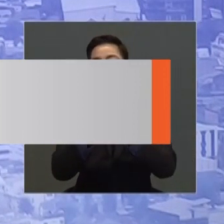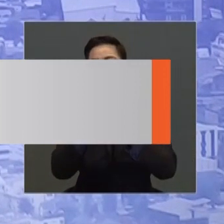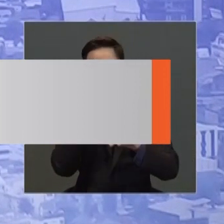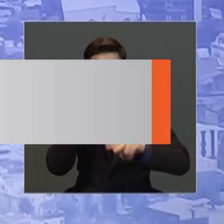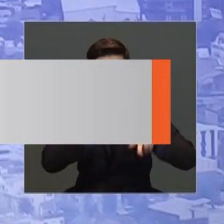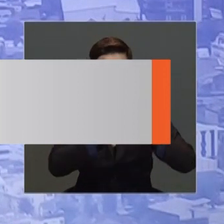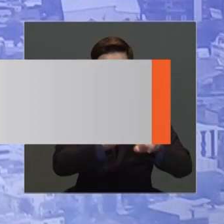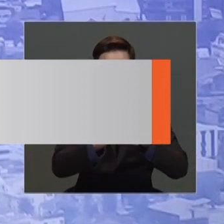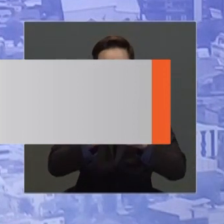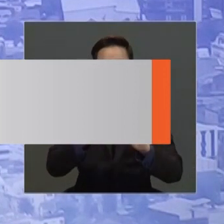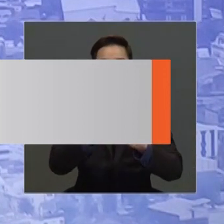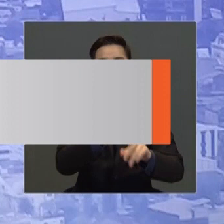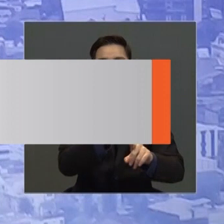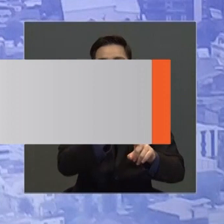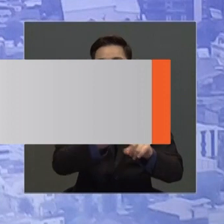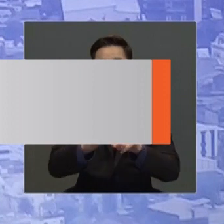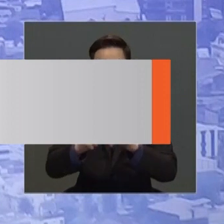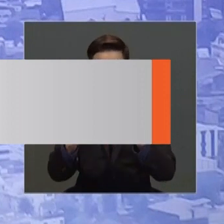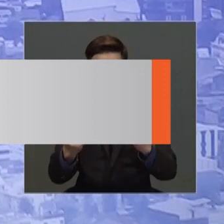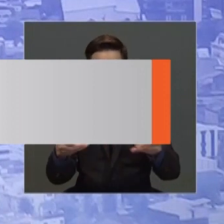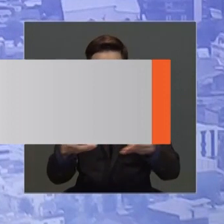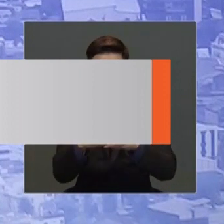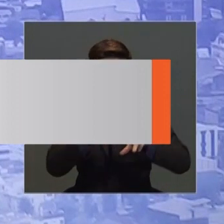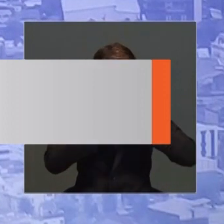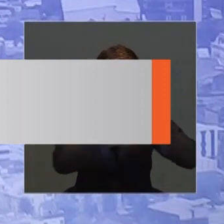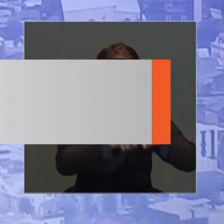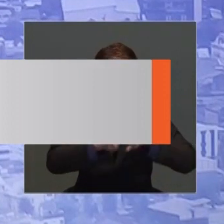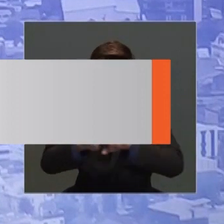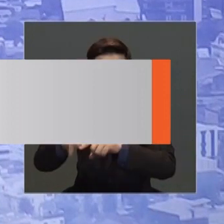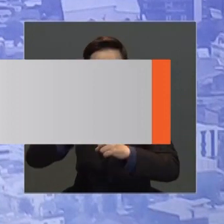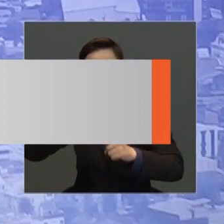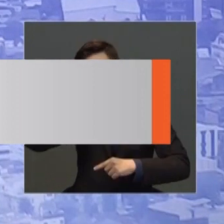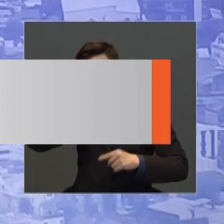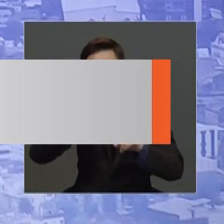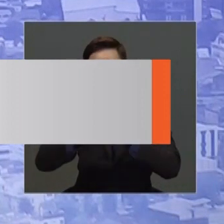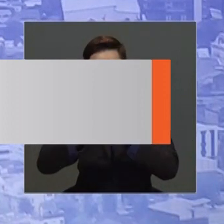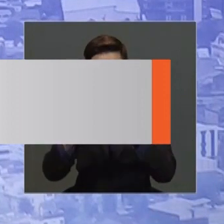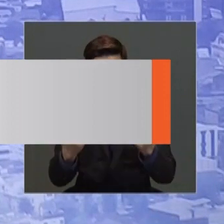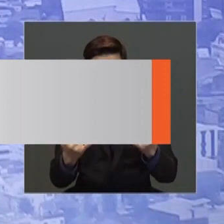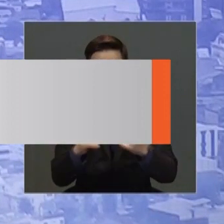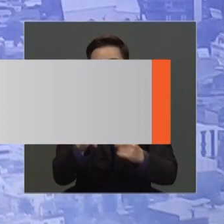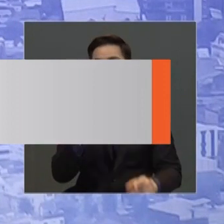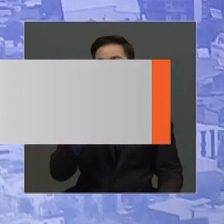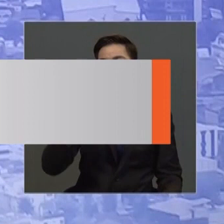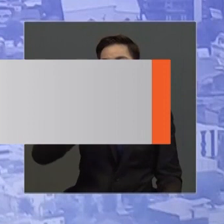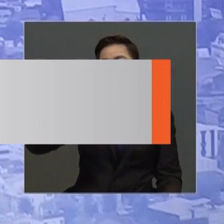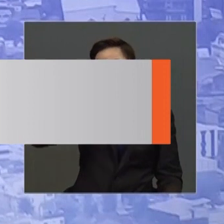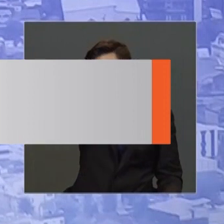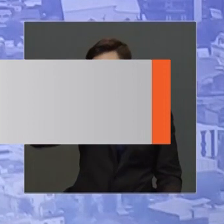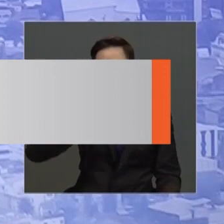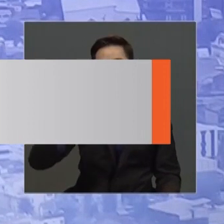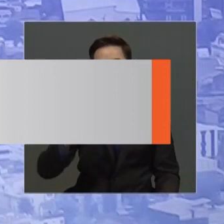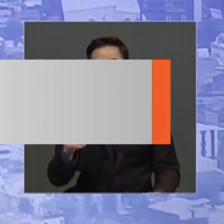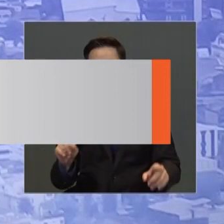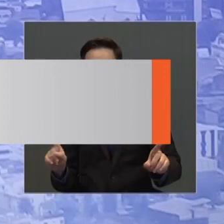ำกับดูแลระดับเขตตอนนี้ทีมสอบสวนเฉพาะกิจการตรวจหาเชิงรุกกรมควบคุมโรคก็ได้เข้